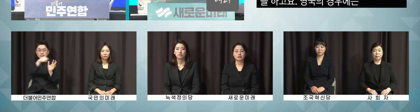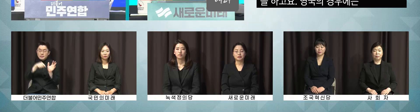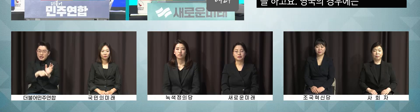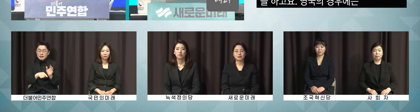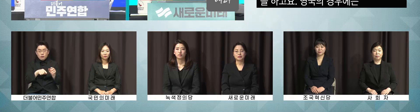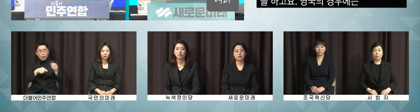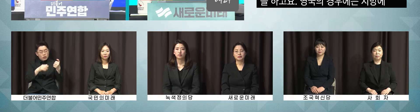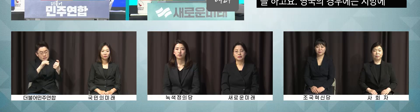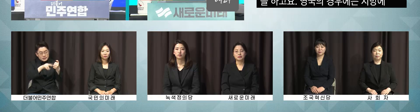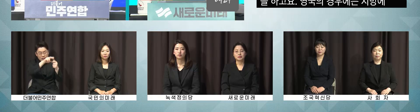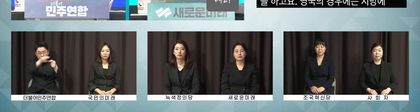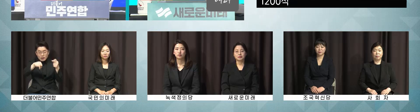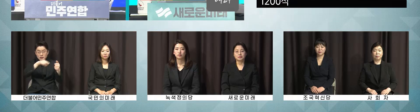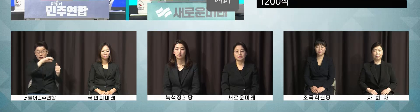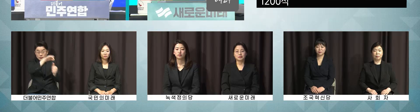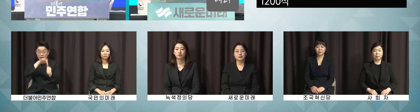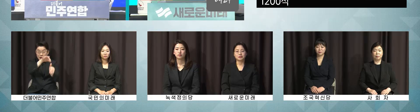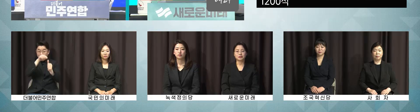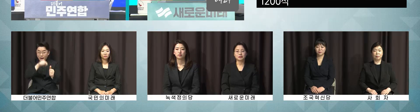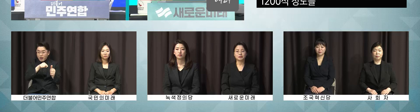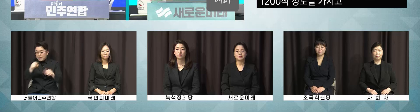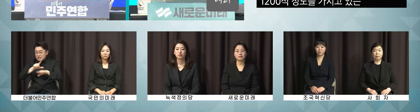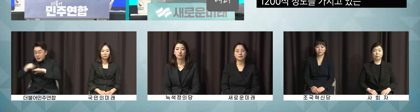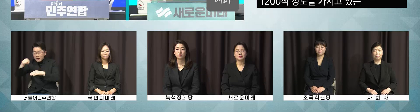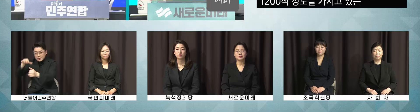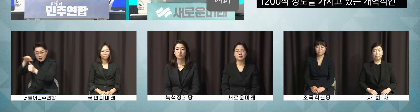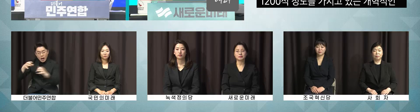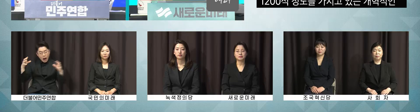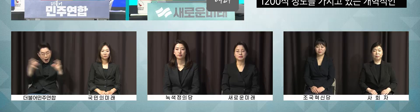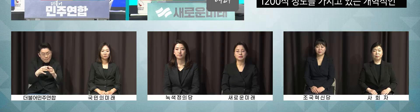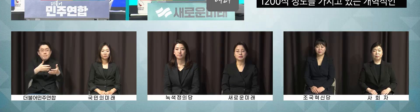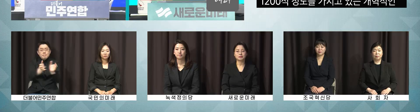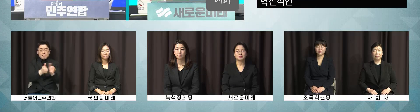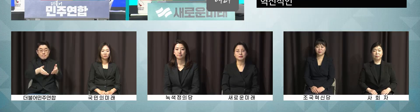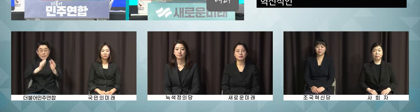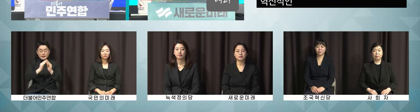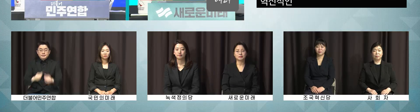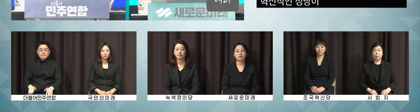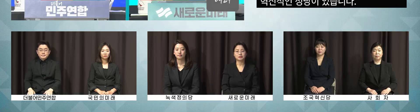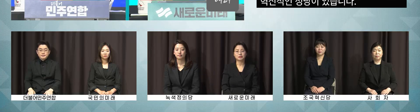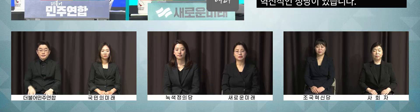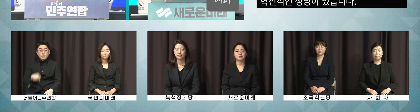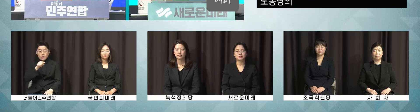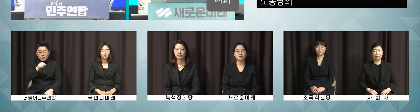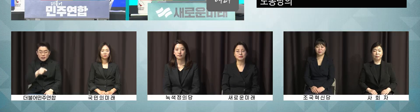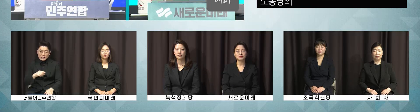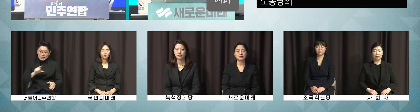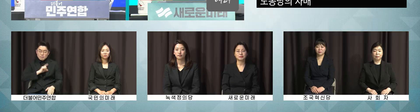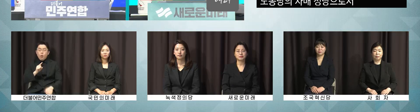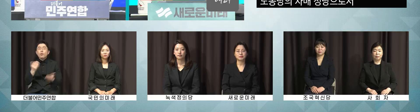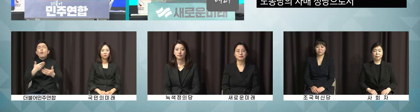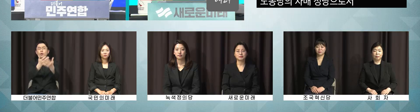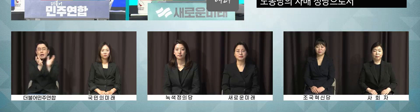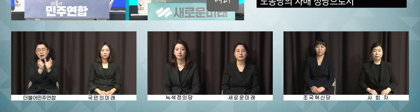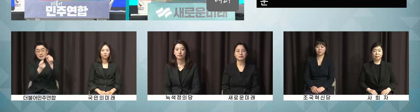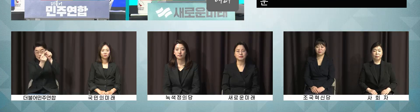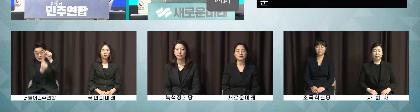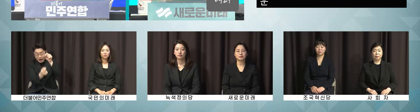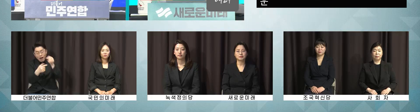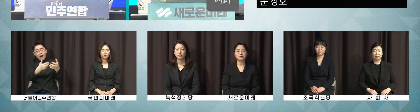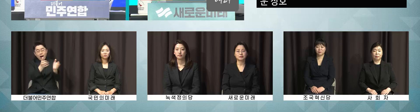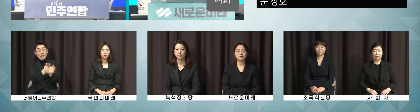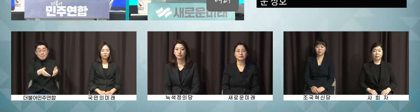1200석 정도를 가지고 있는 아주 개혁적이고 혁신적인 정당이 있습니다. 노동당의 자매정당으로서 100년 가까운 상호 신뢰를